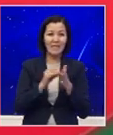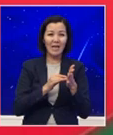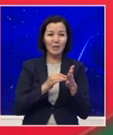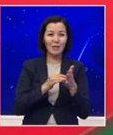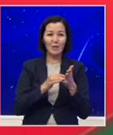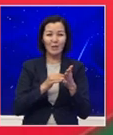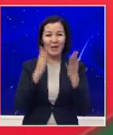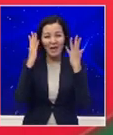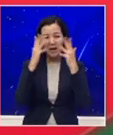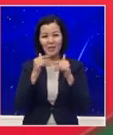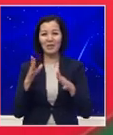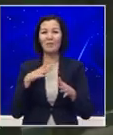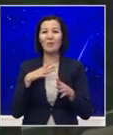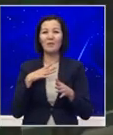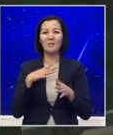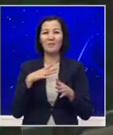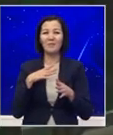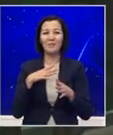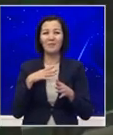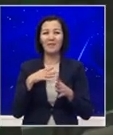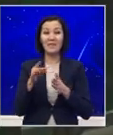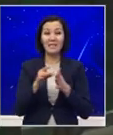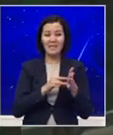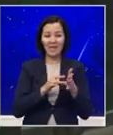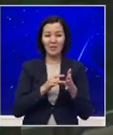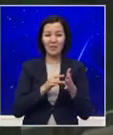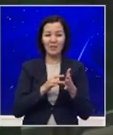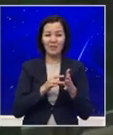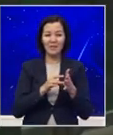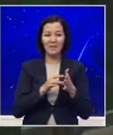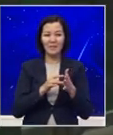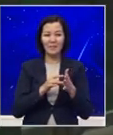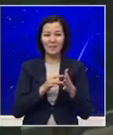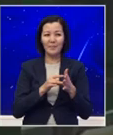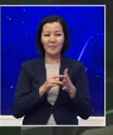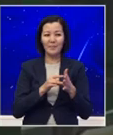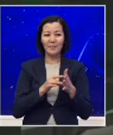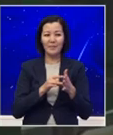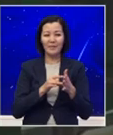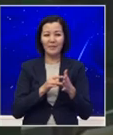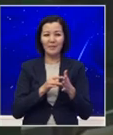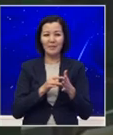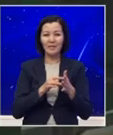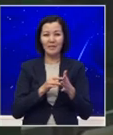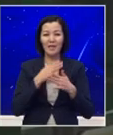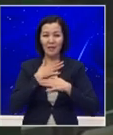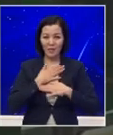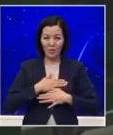десем артық айтпағандық болар. Ой, ой, ой, бір көргеннен қашып болған екенсіз. Бір көргеннен қашып болып, сол Құдайға тауба,